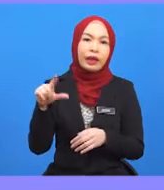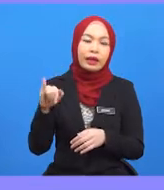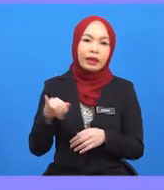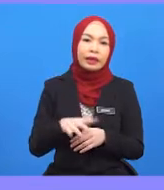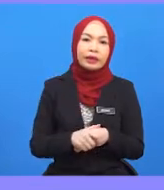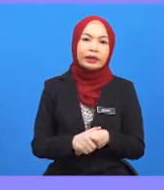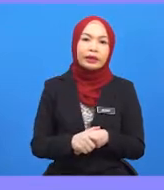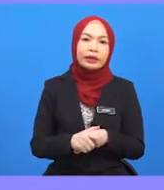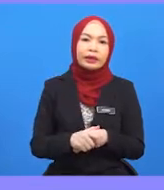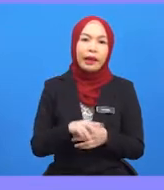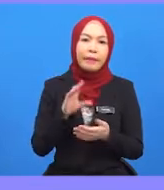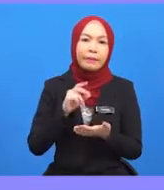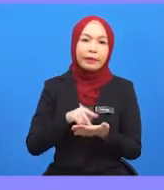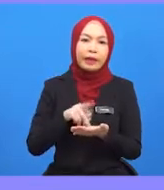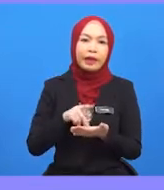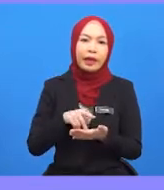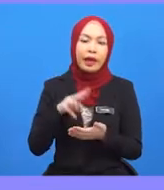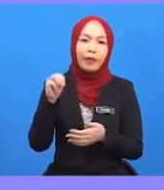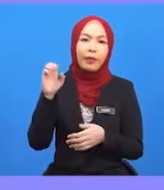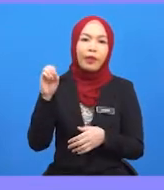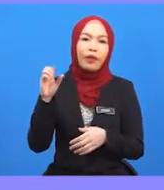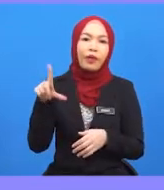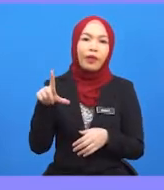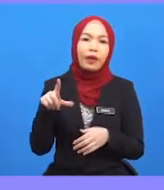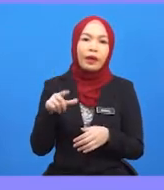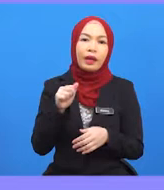A ialah bilangan mol asid dalam persamaan kimia,